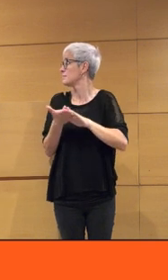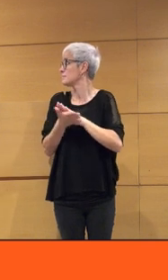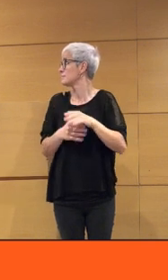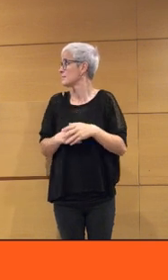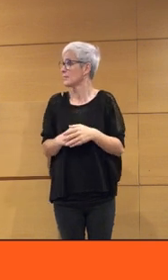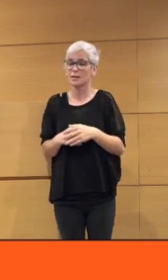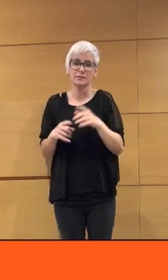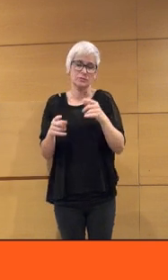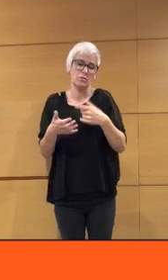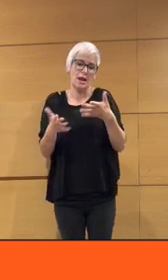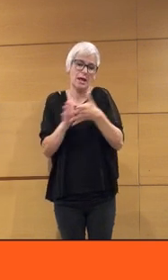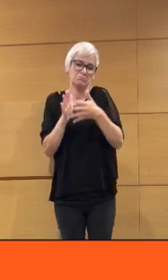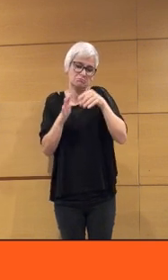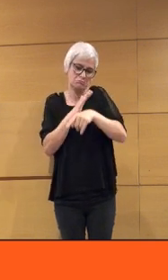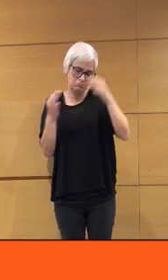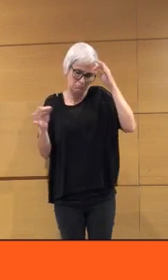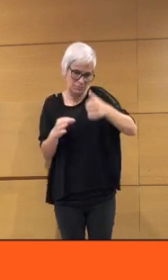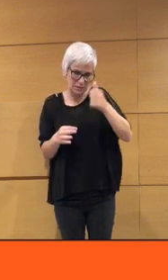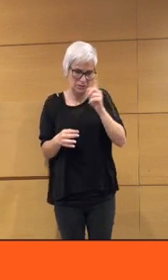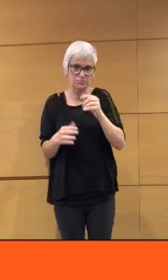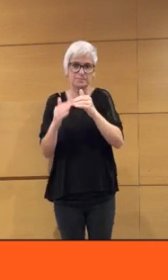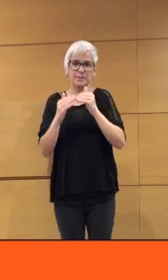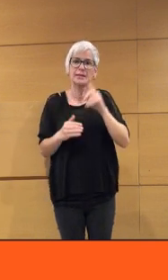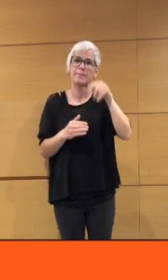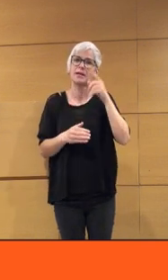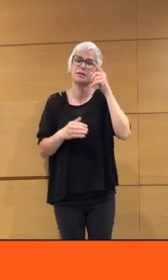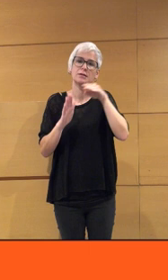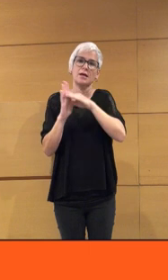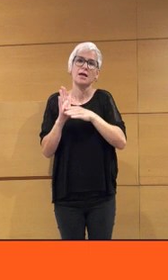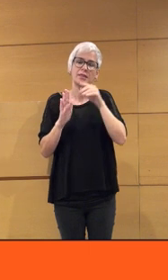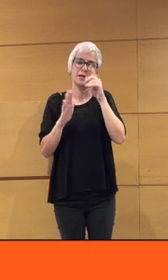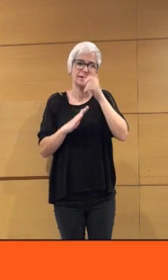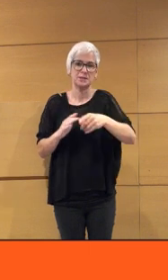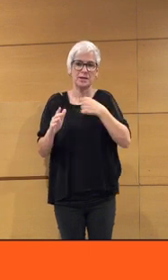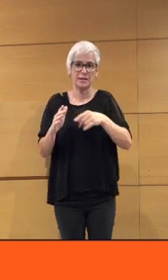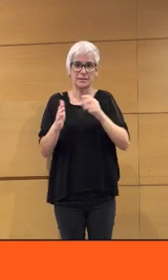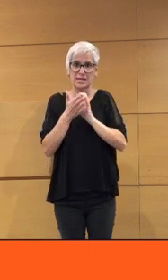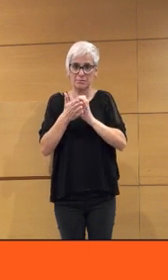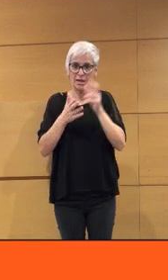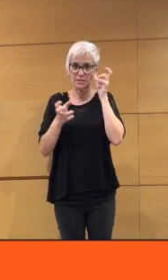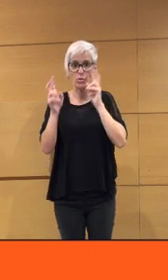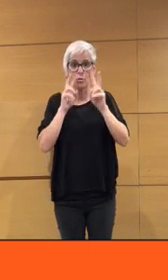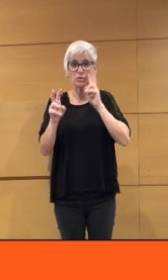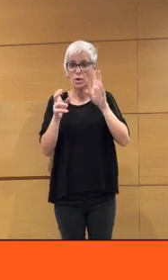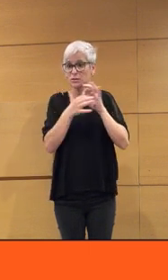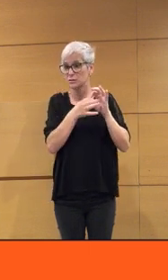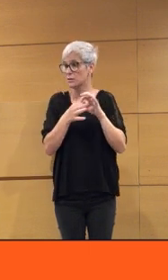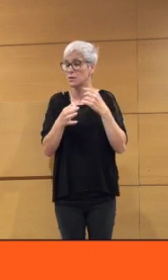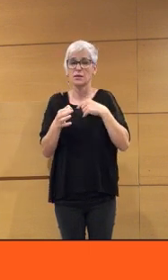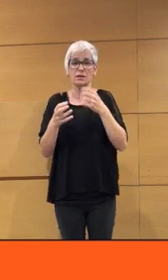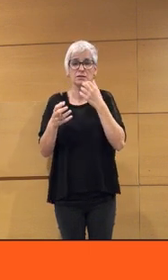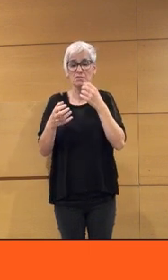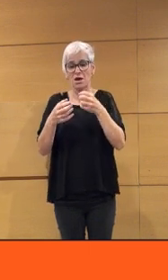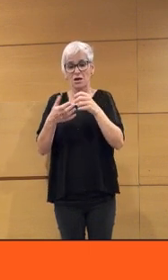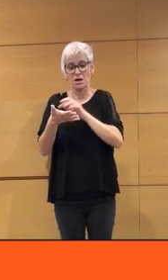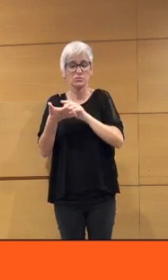m'hi estendré. També tenim la directiva de serveis audiovisuals, tot el que fa referència a audiodescripció,